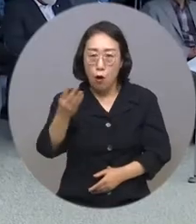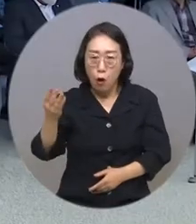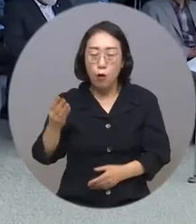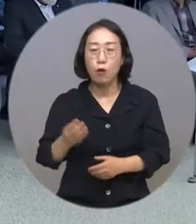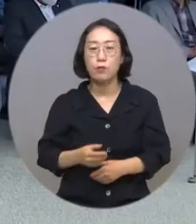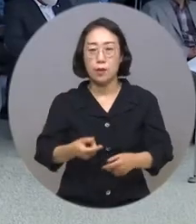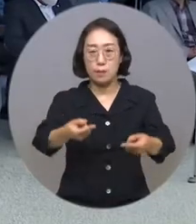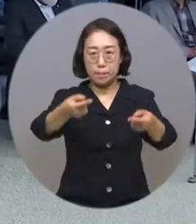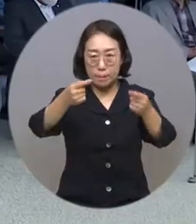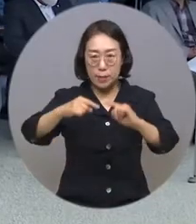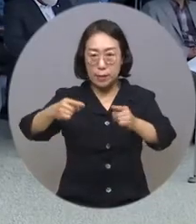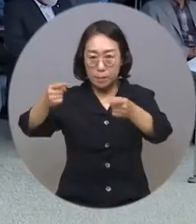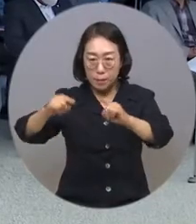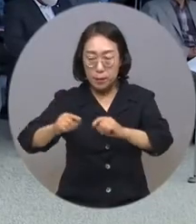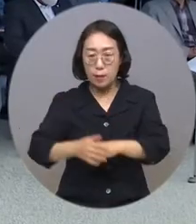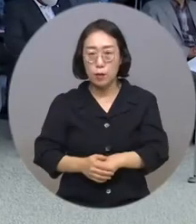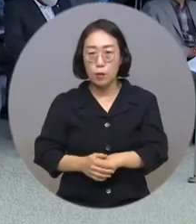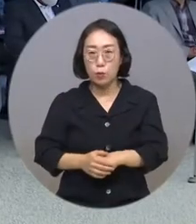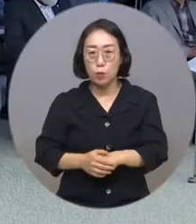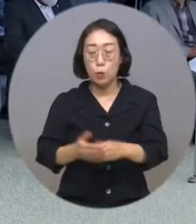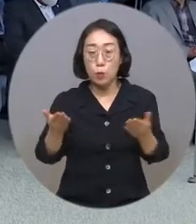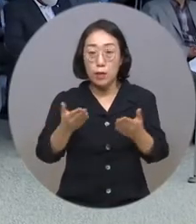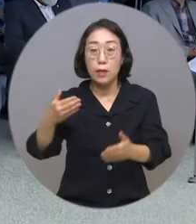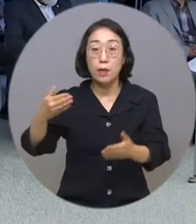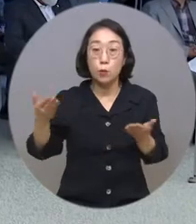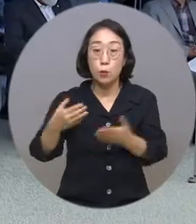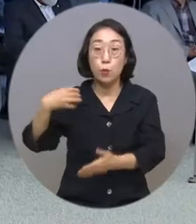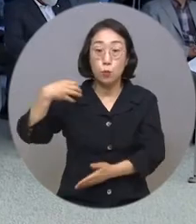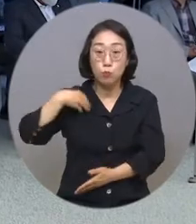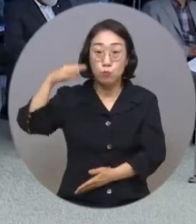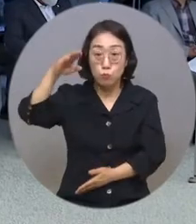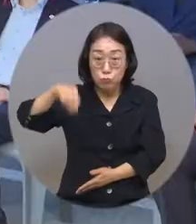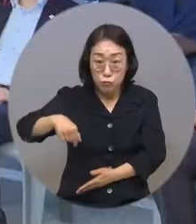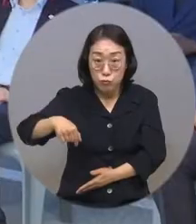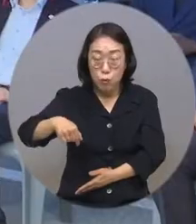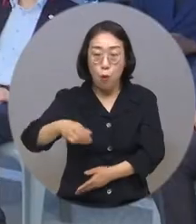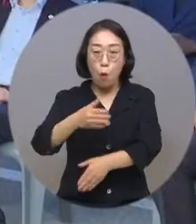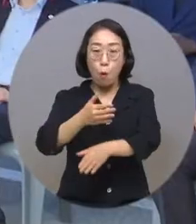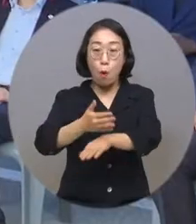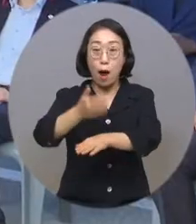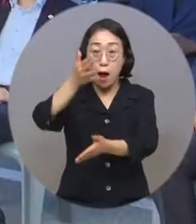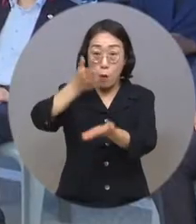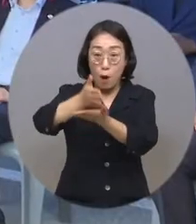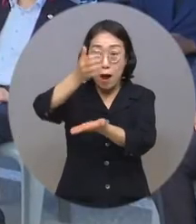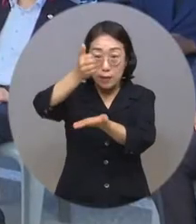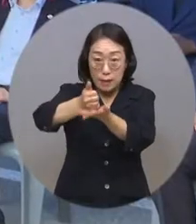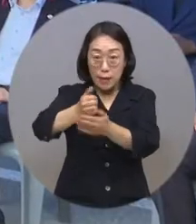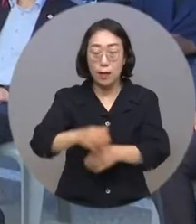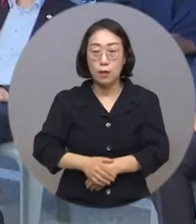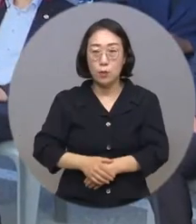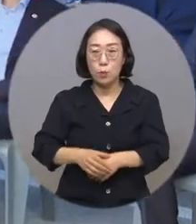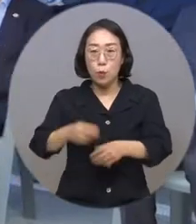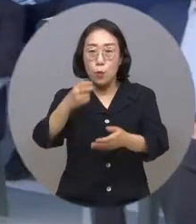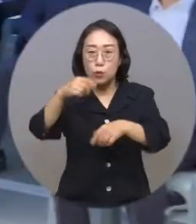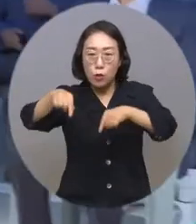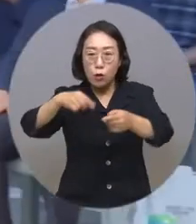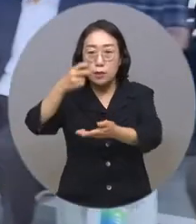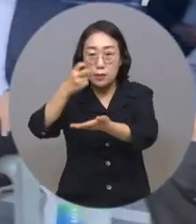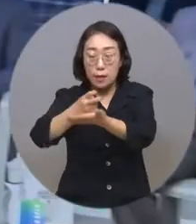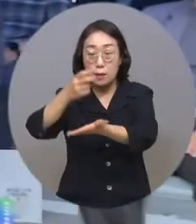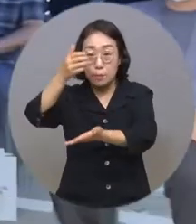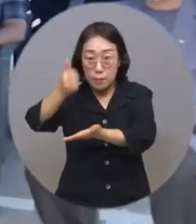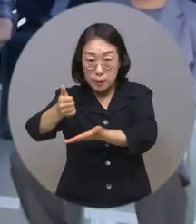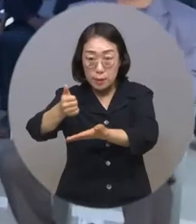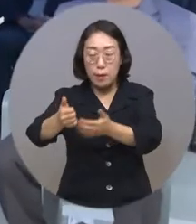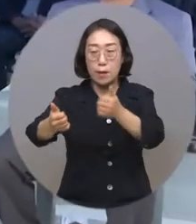전용태 도의원, 고용노동부 전주시청 지역협력과장, 전라북도 일자리경제정책관 등 60여 명이